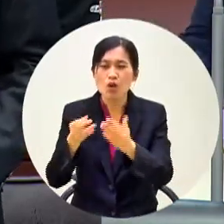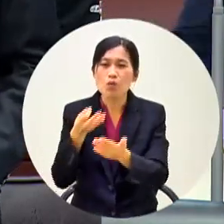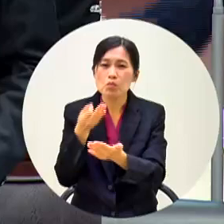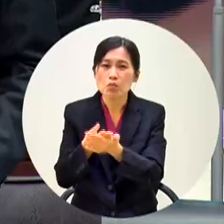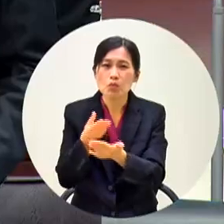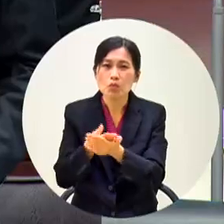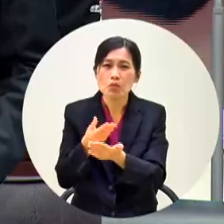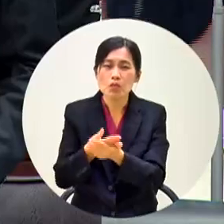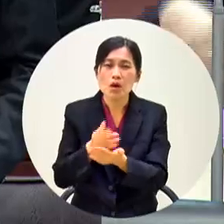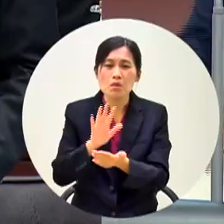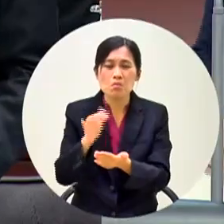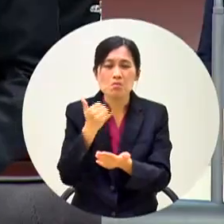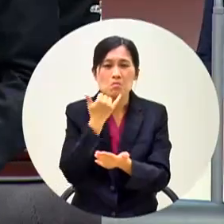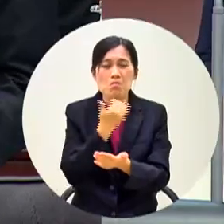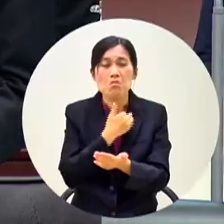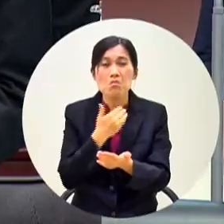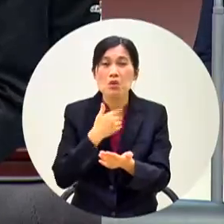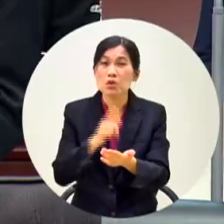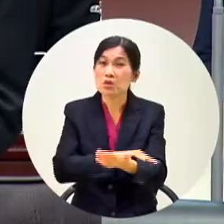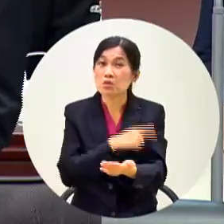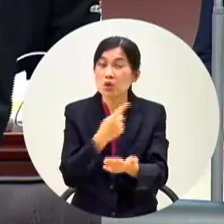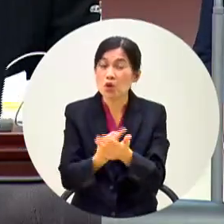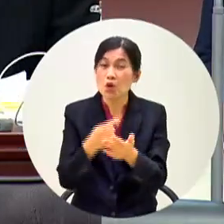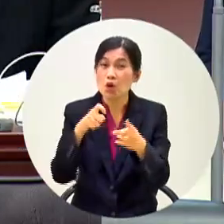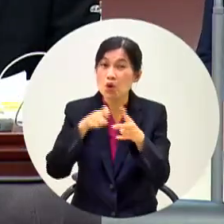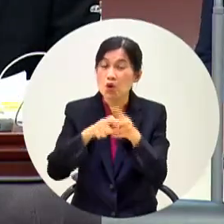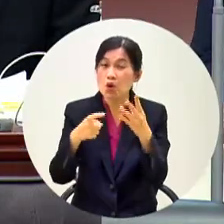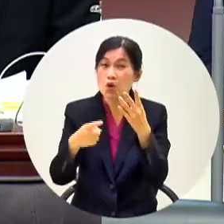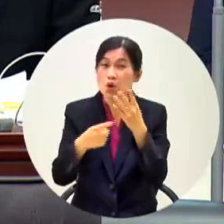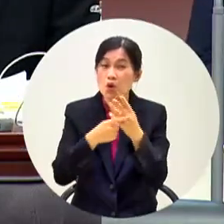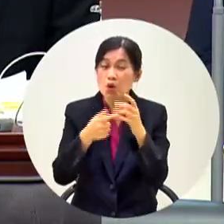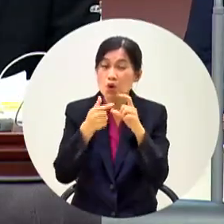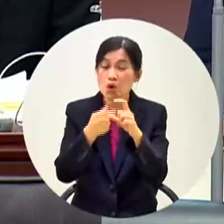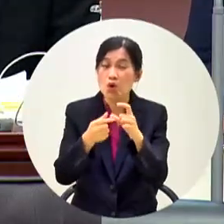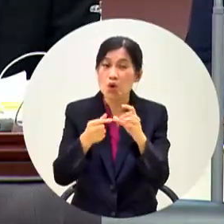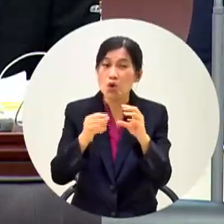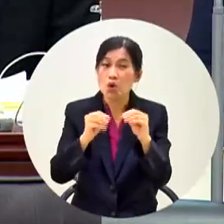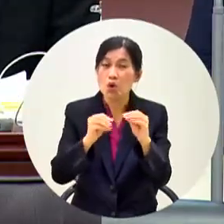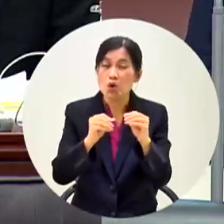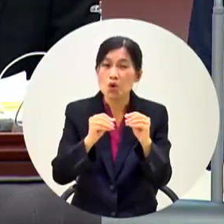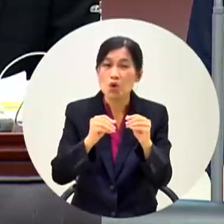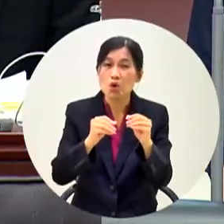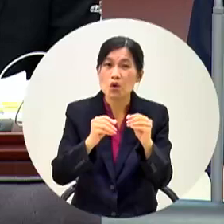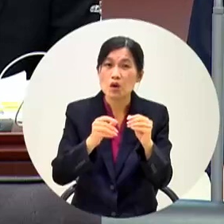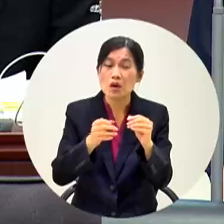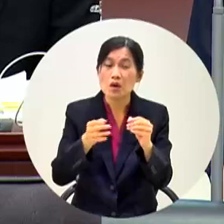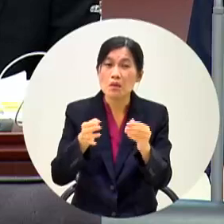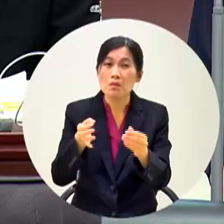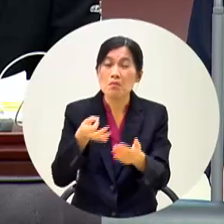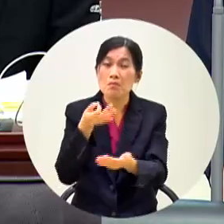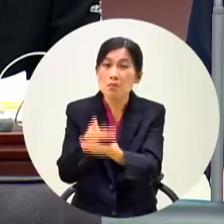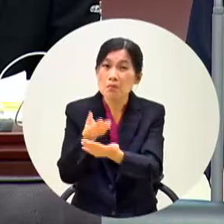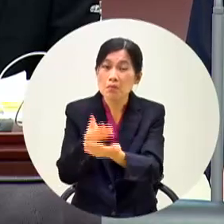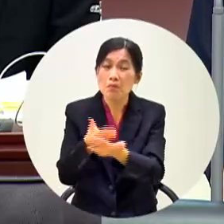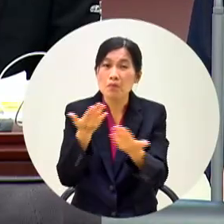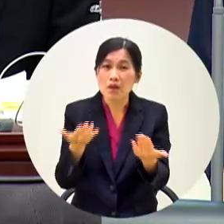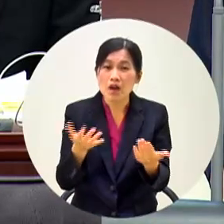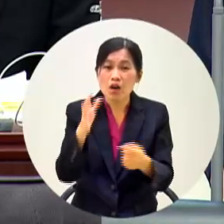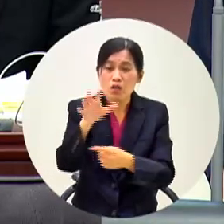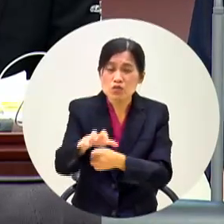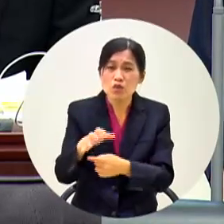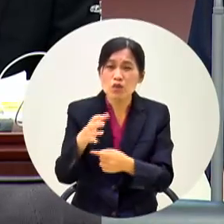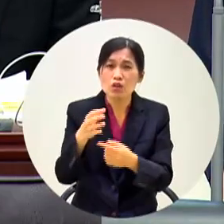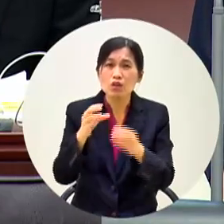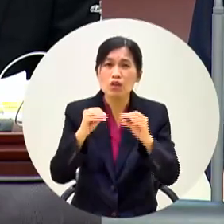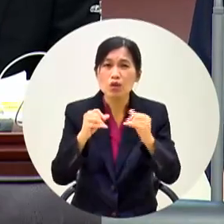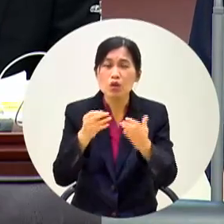你有可能全部都用工业区土地来赔所有的居民吗？农地也用工业区的土地来赔居民吗？是不